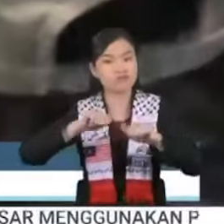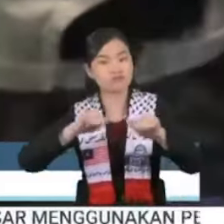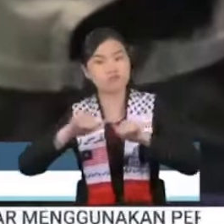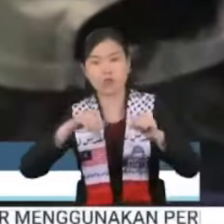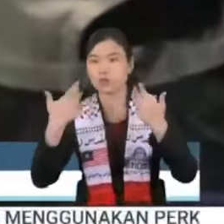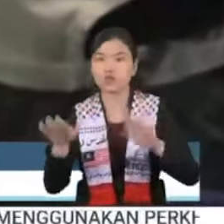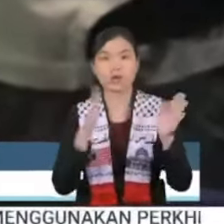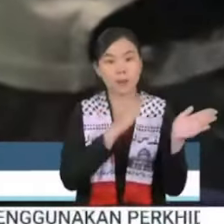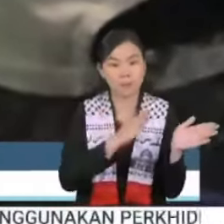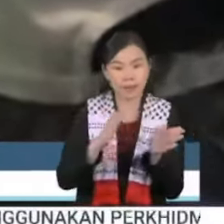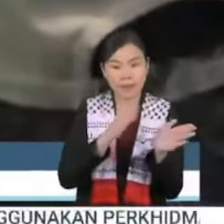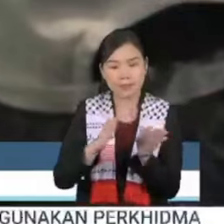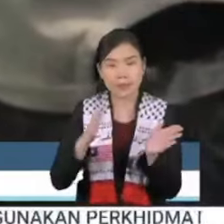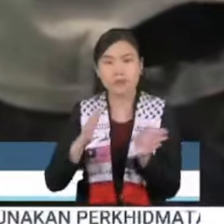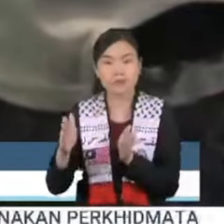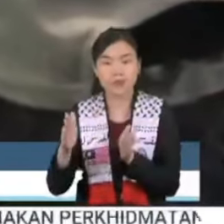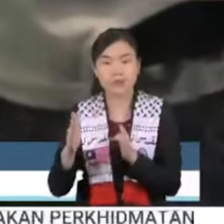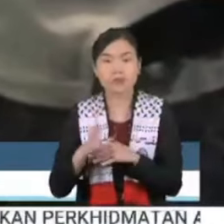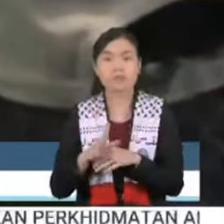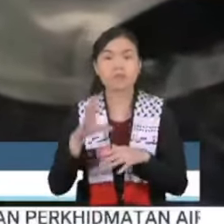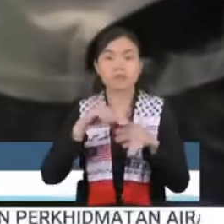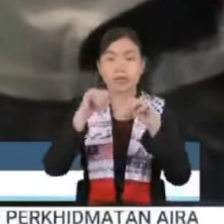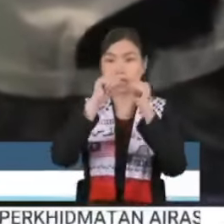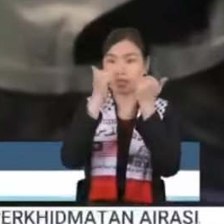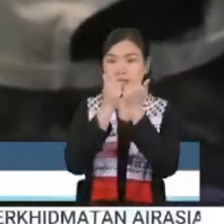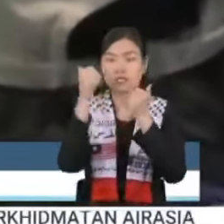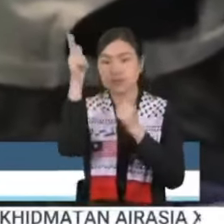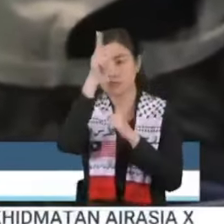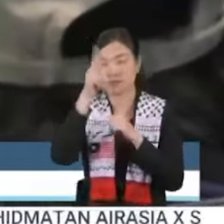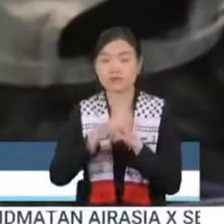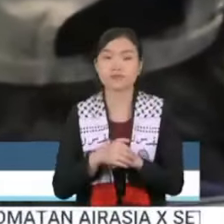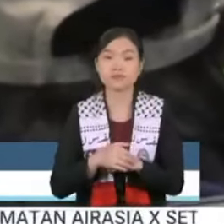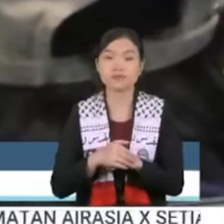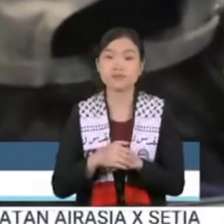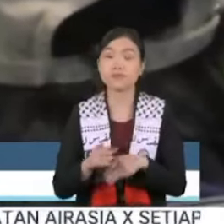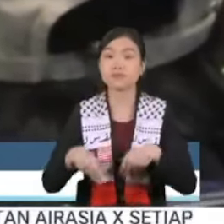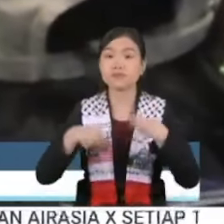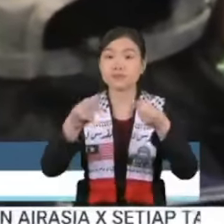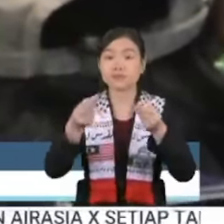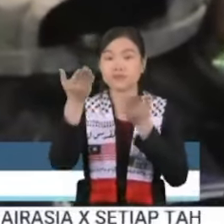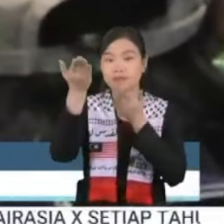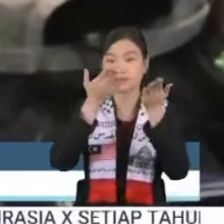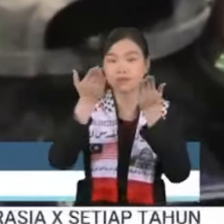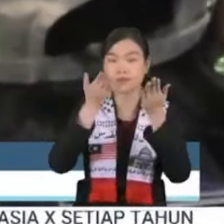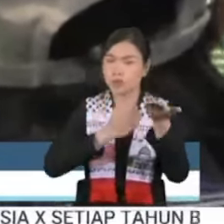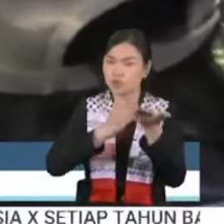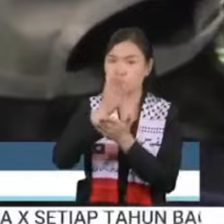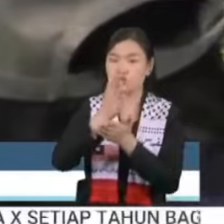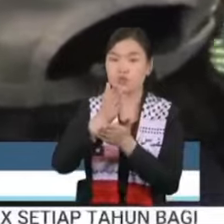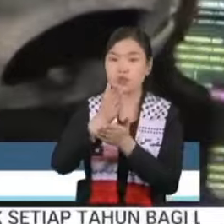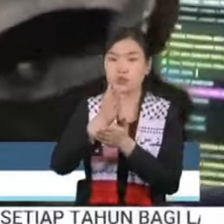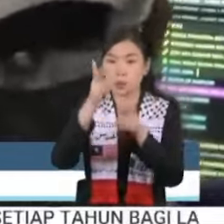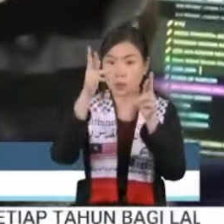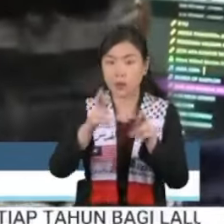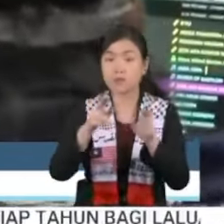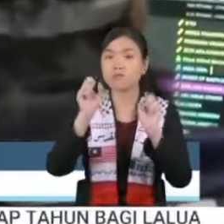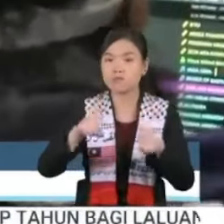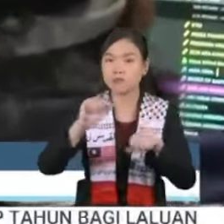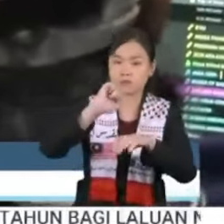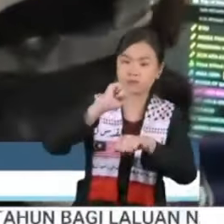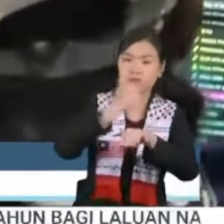aktiviti diatur oleh Agensi Kerajaan Persekutuan dan Negeri. Selain menyediakan perkhidmatan terus kepada rakyat, program itu dapat